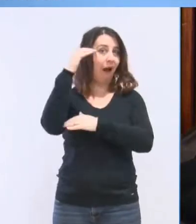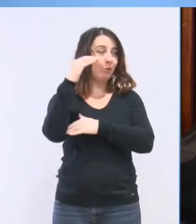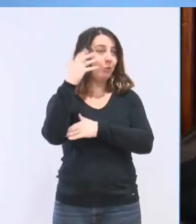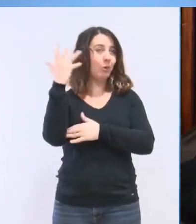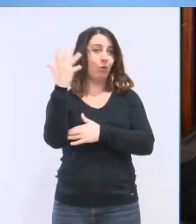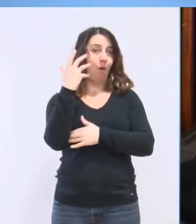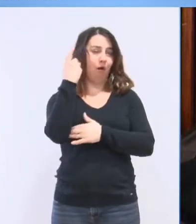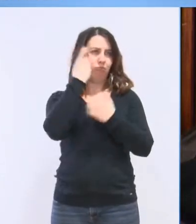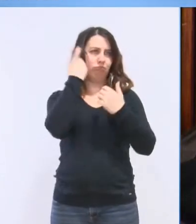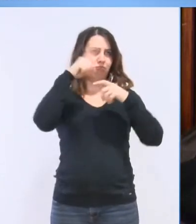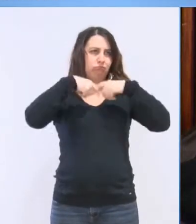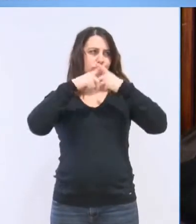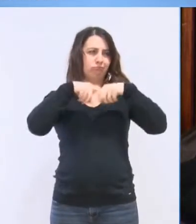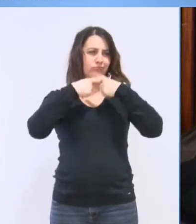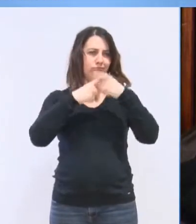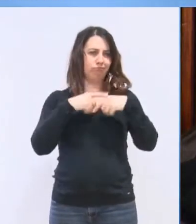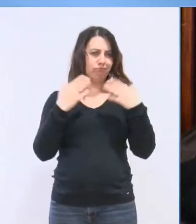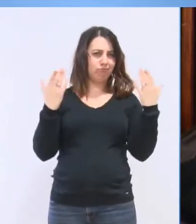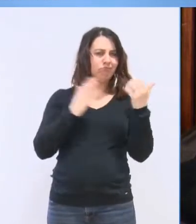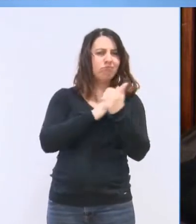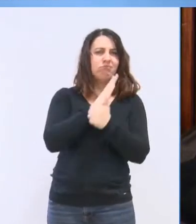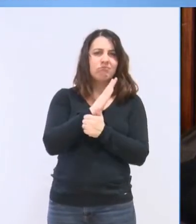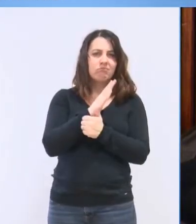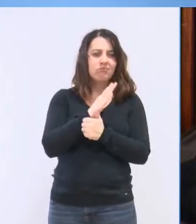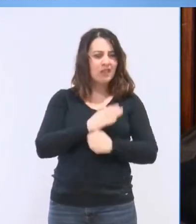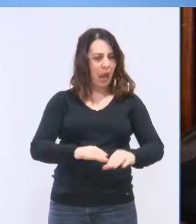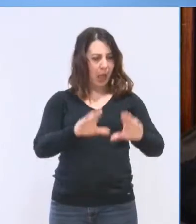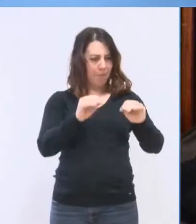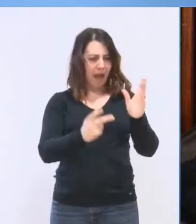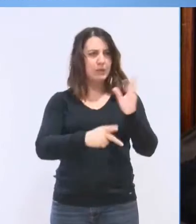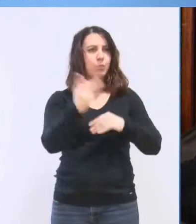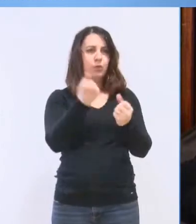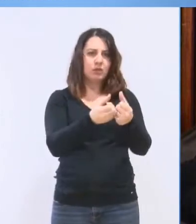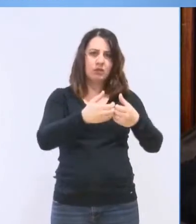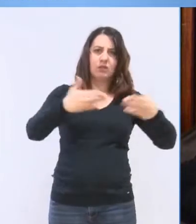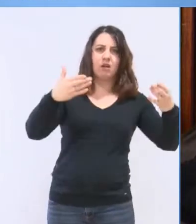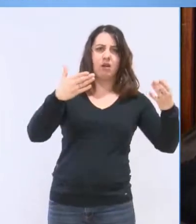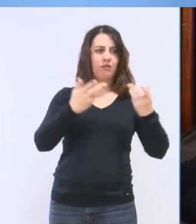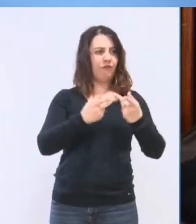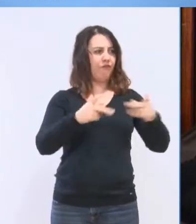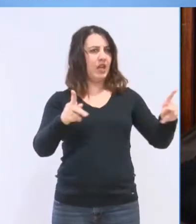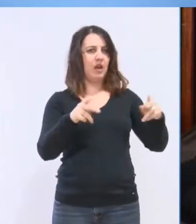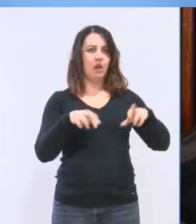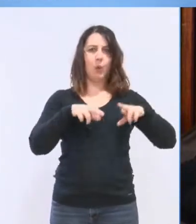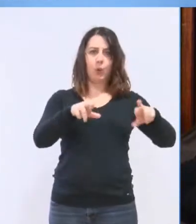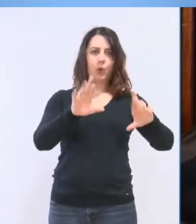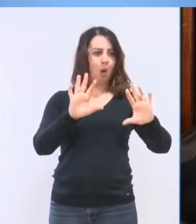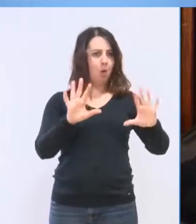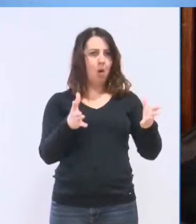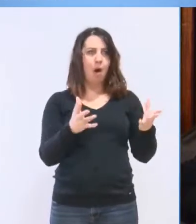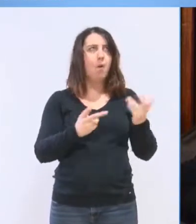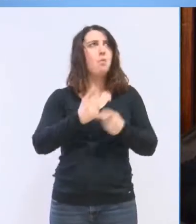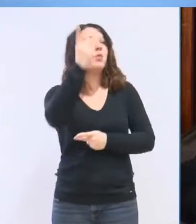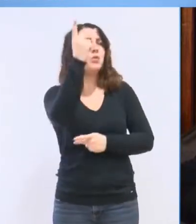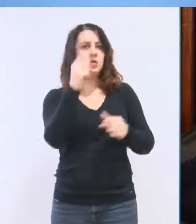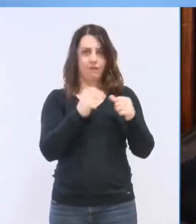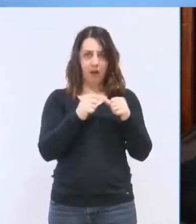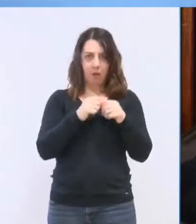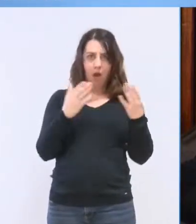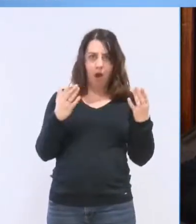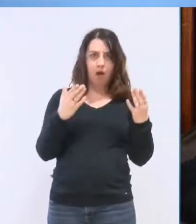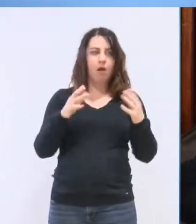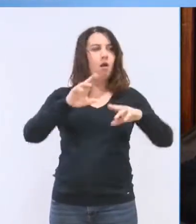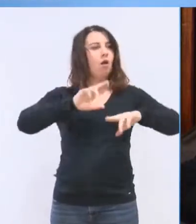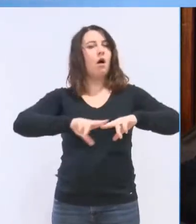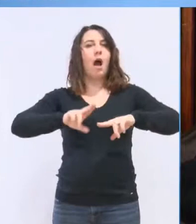certain nombre de questions. Comment est-ce qu'on peut donner plus de place à l'enfant dans la ville, dans l'espace public? Quels sont les enjeux pour l'aménagement